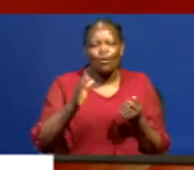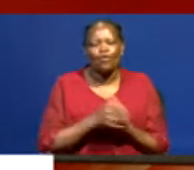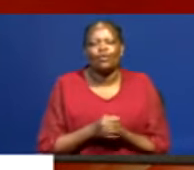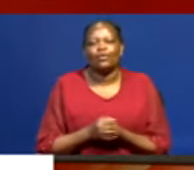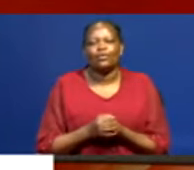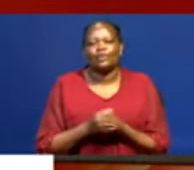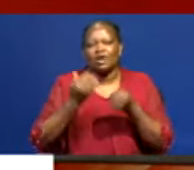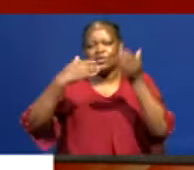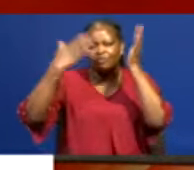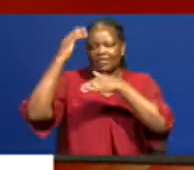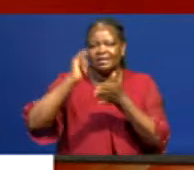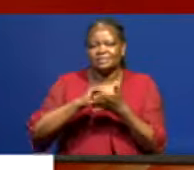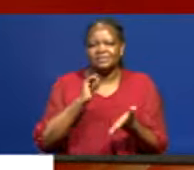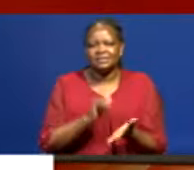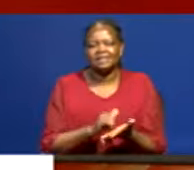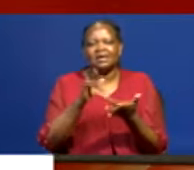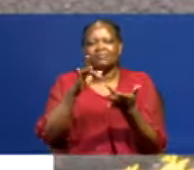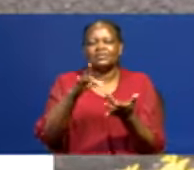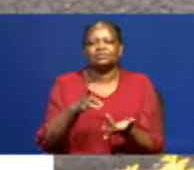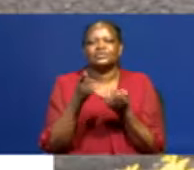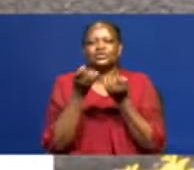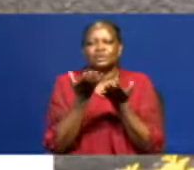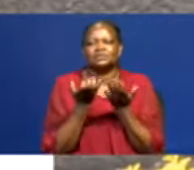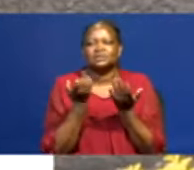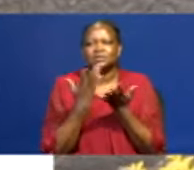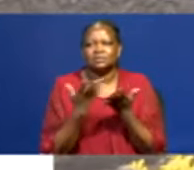vifaa maalum vya masomo.